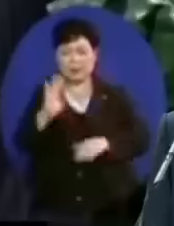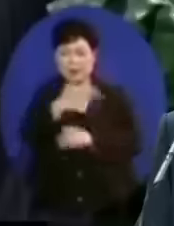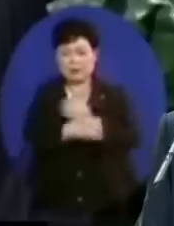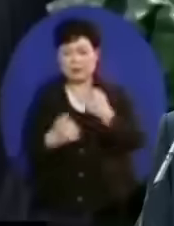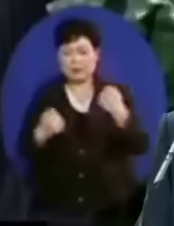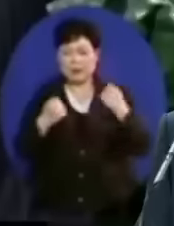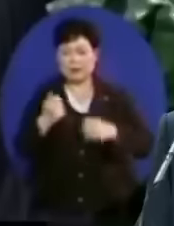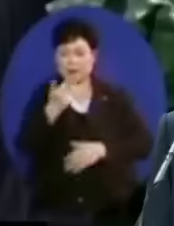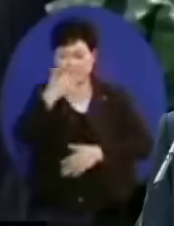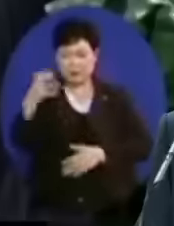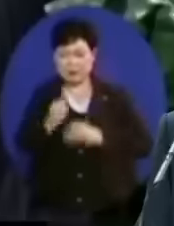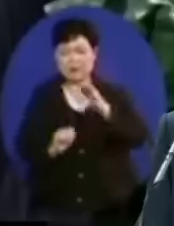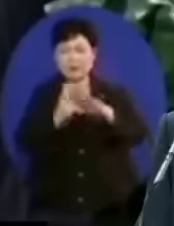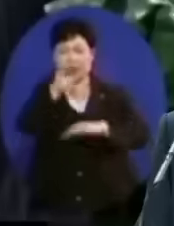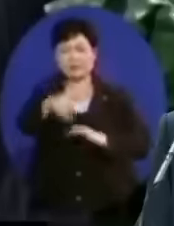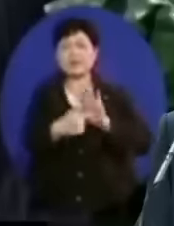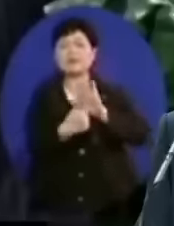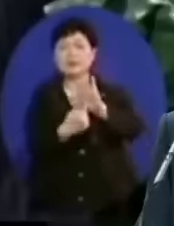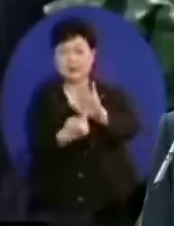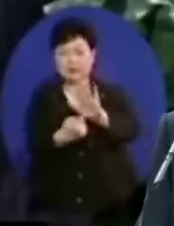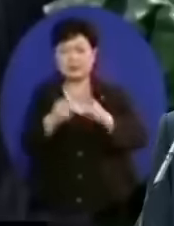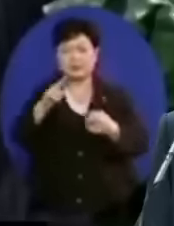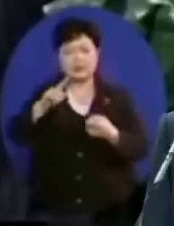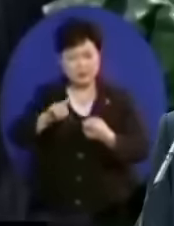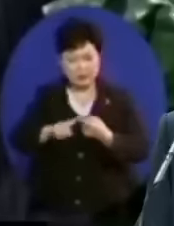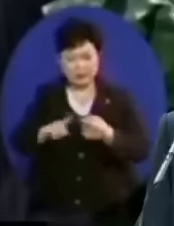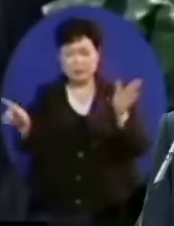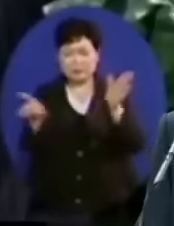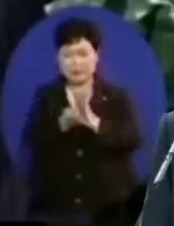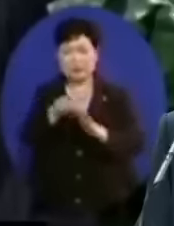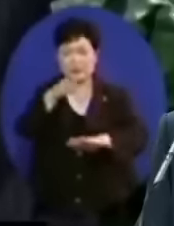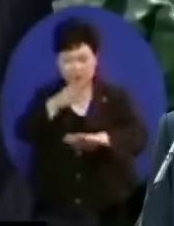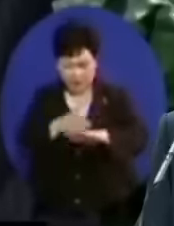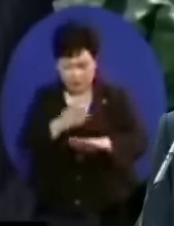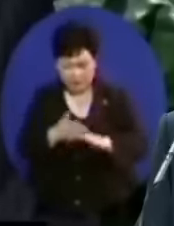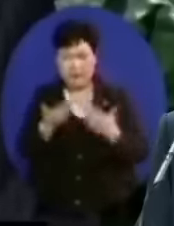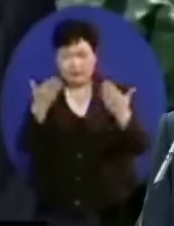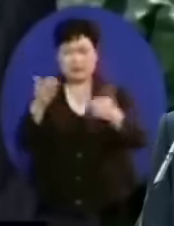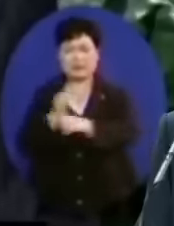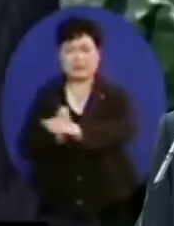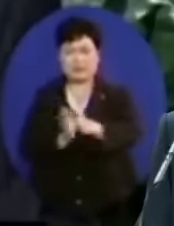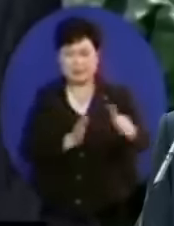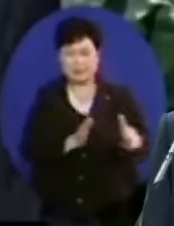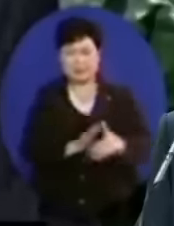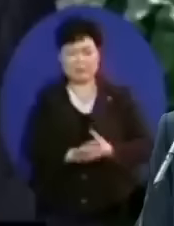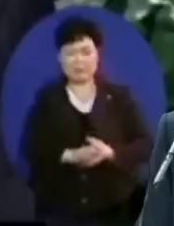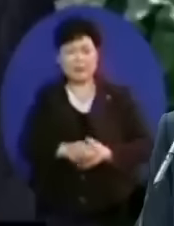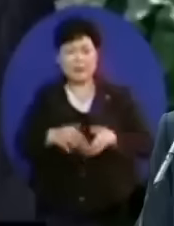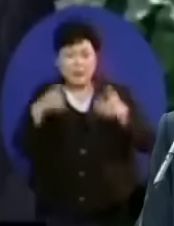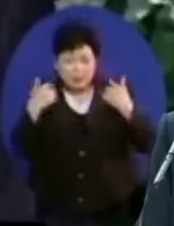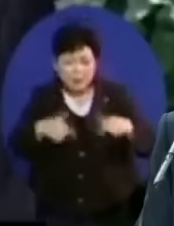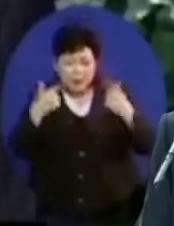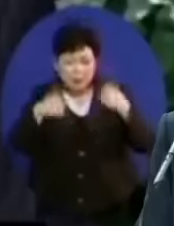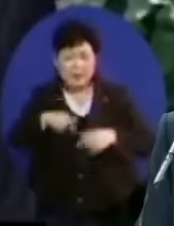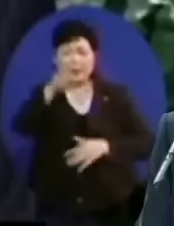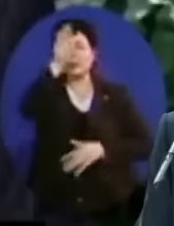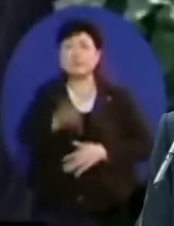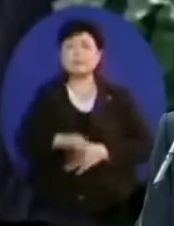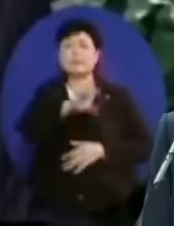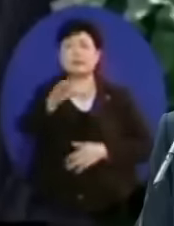넘치게 하는 역사가 나타난 것을 믿고 감사해야 되는 것입니다. 매일 십자가를